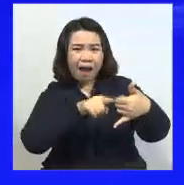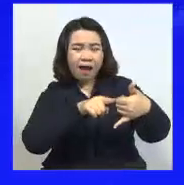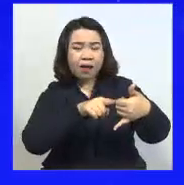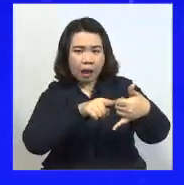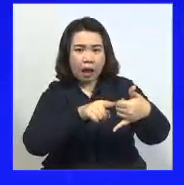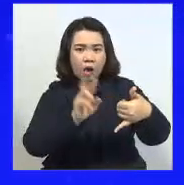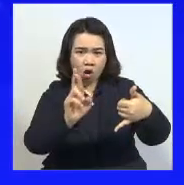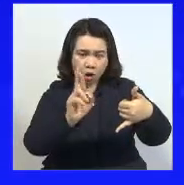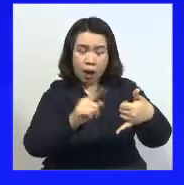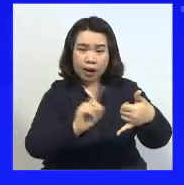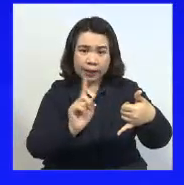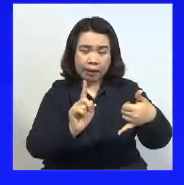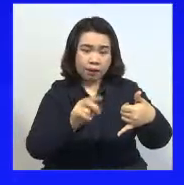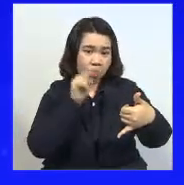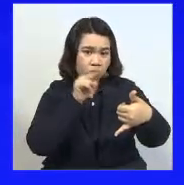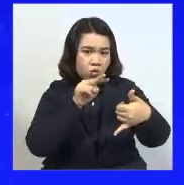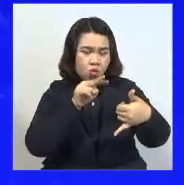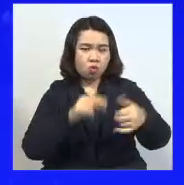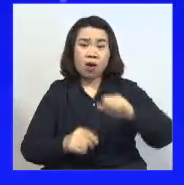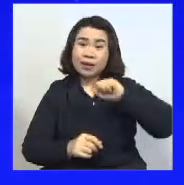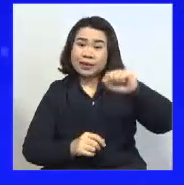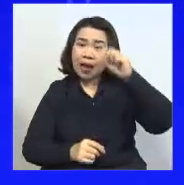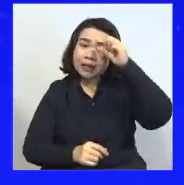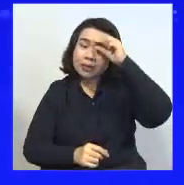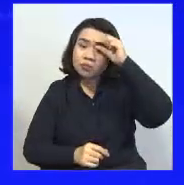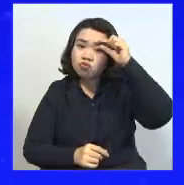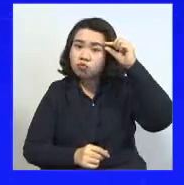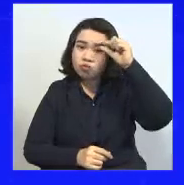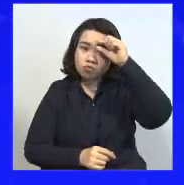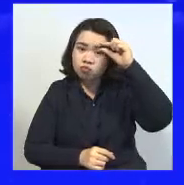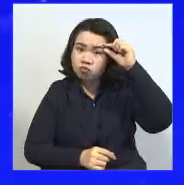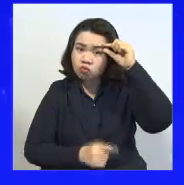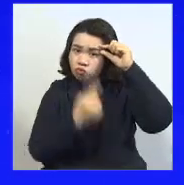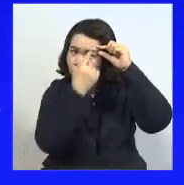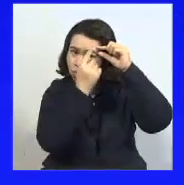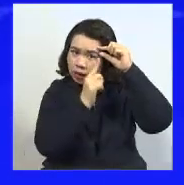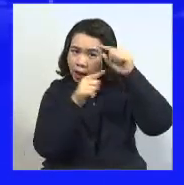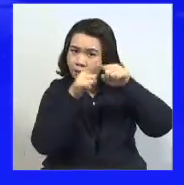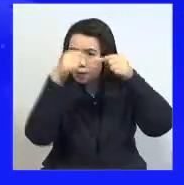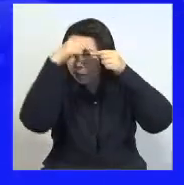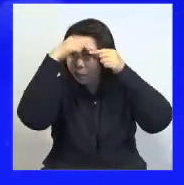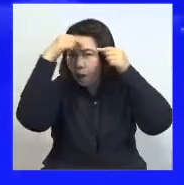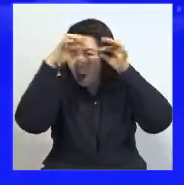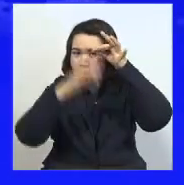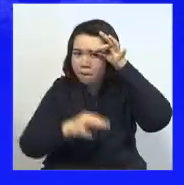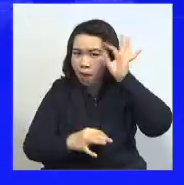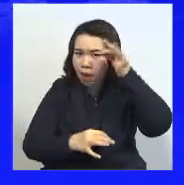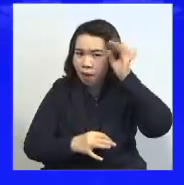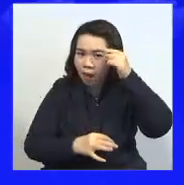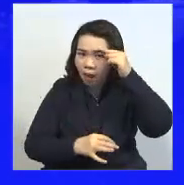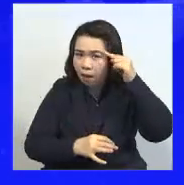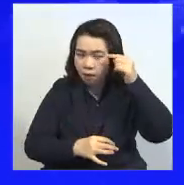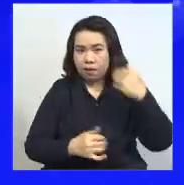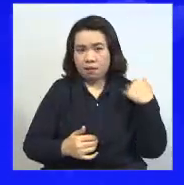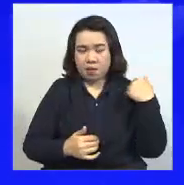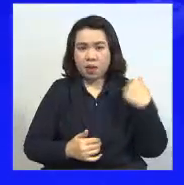งค่ะโดยตำรวจบอกว่าให้สังเกตที่คิ้วด้านซ้ายนะคะของนายสมชายเนี่ยจะมีรอยบากนะคะเมื่อสักครู่เนี่ยจะเห็นภา